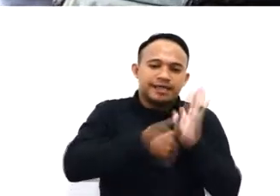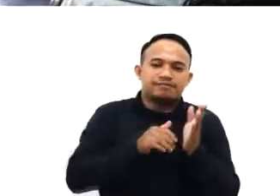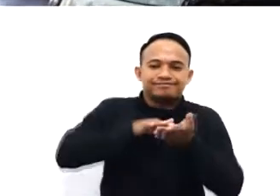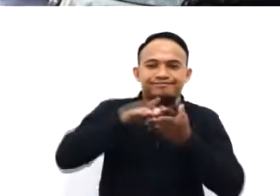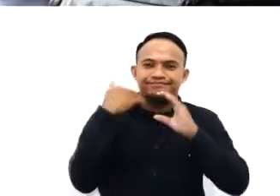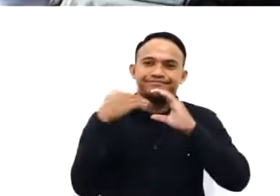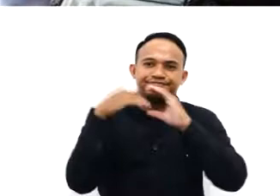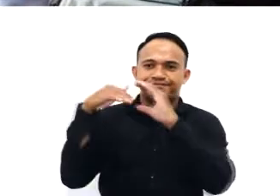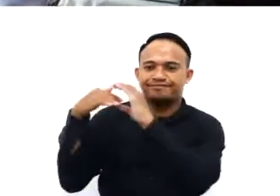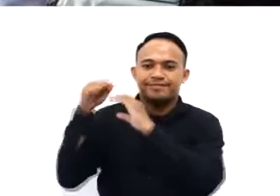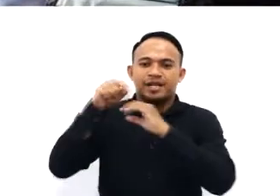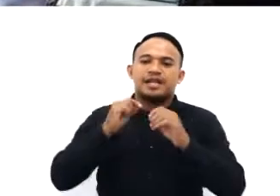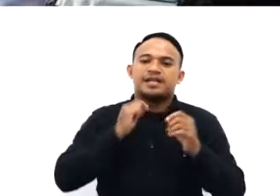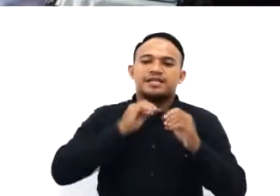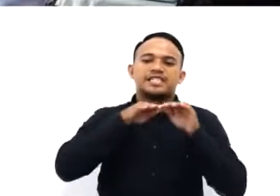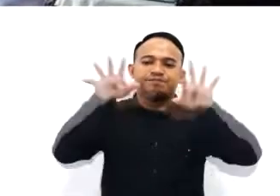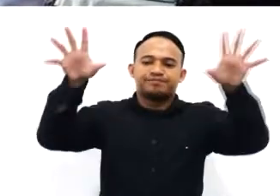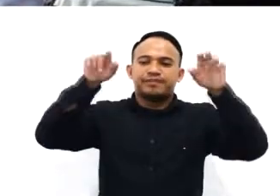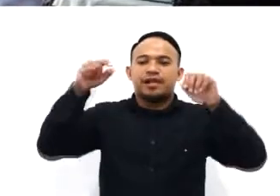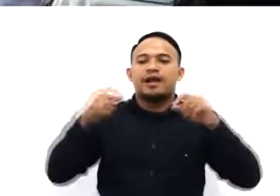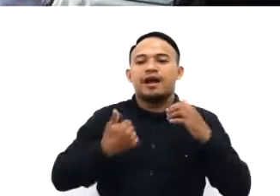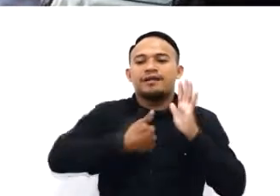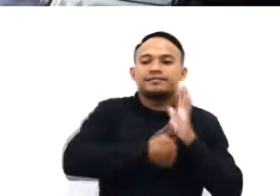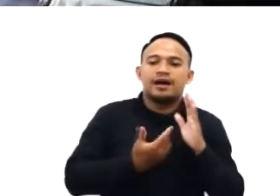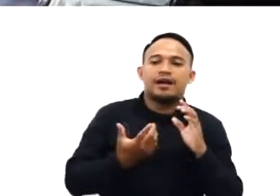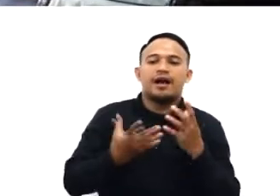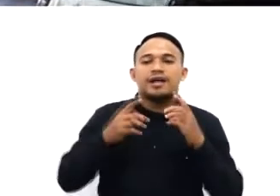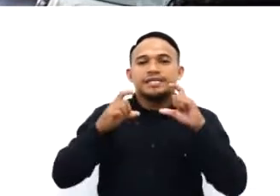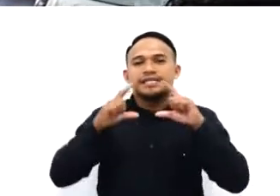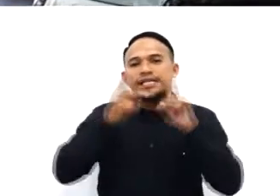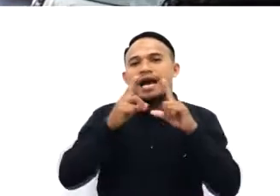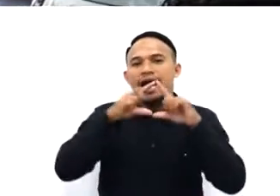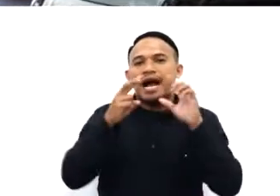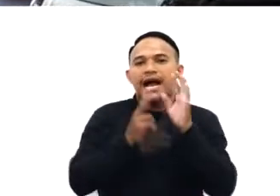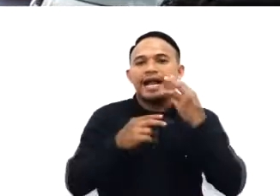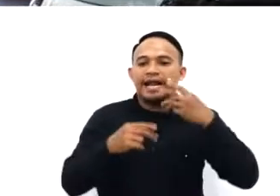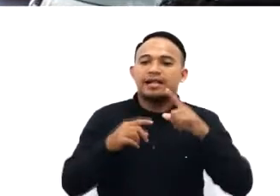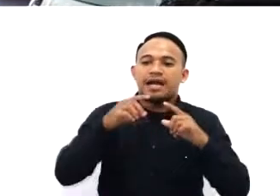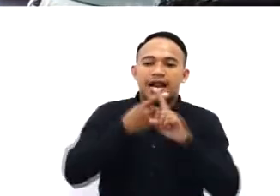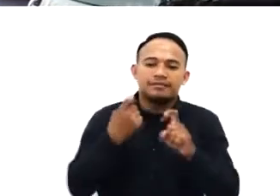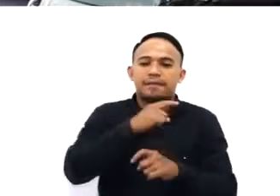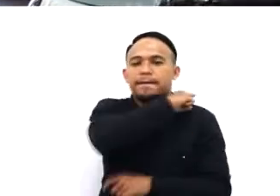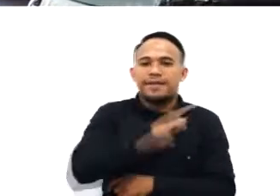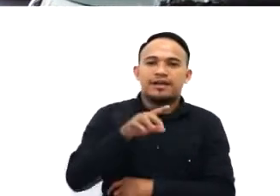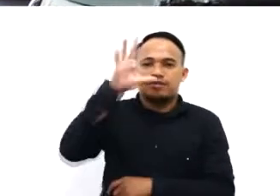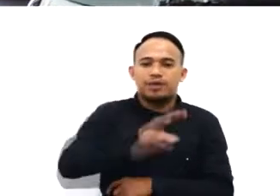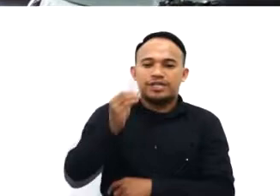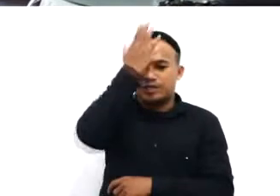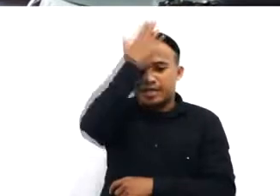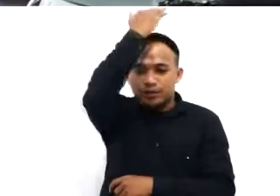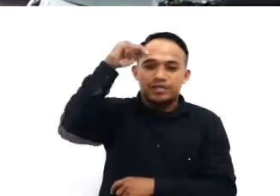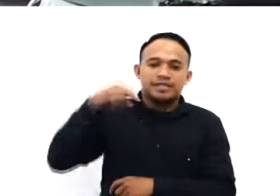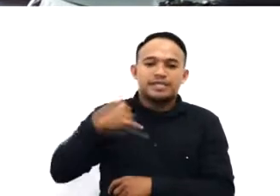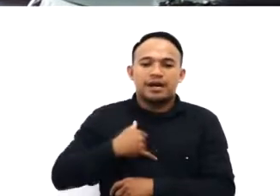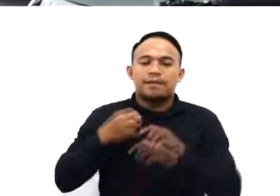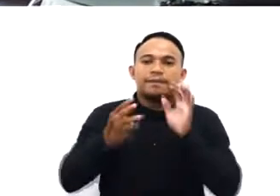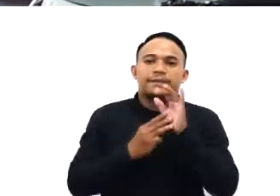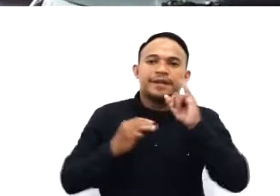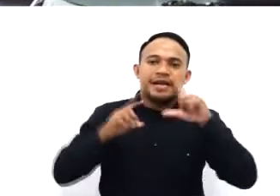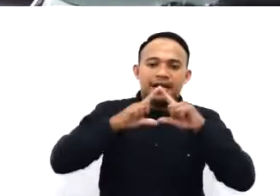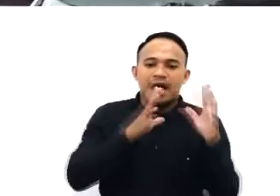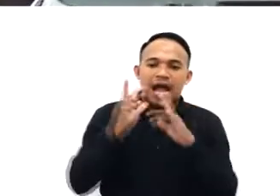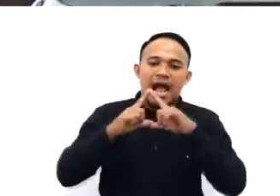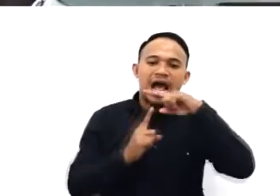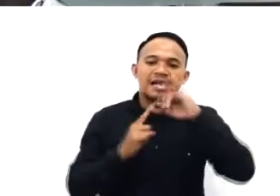ini. Semoga informasi yang telah kami sajikan dapat bermanfaat. Dan jangan lupa untuk like, comment, share, dan subscribe channel